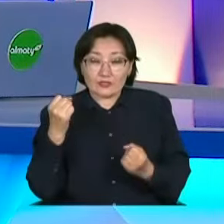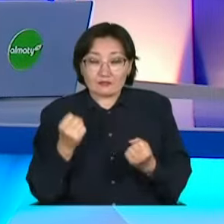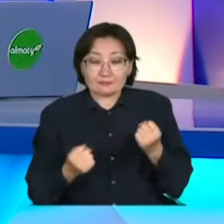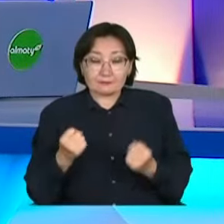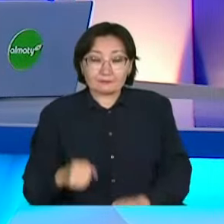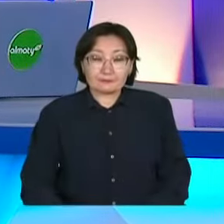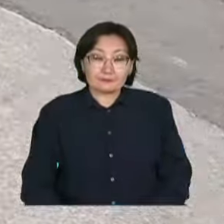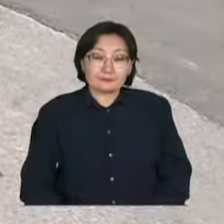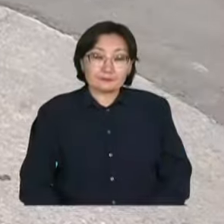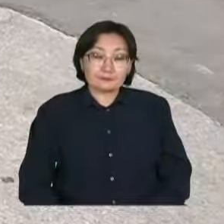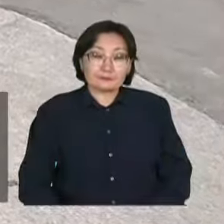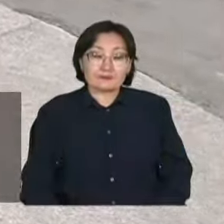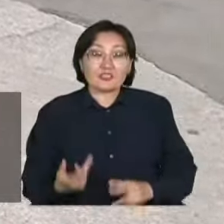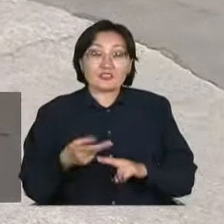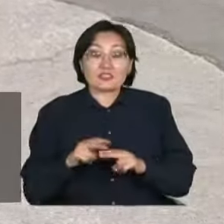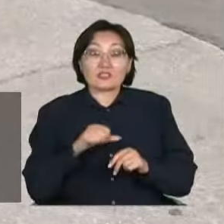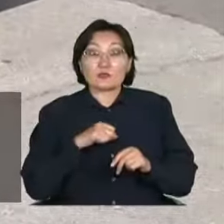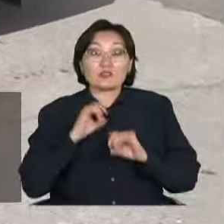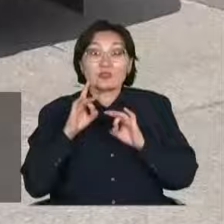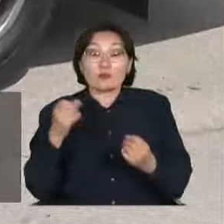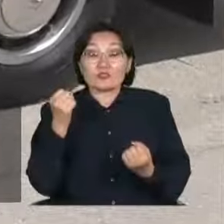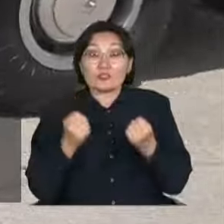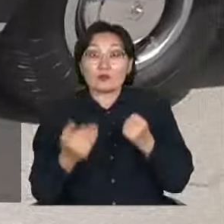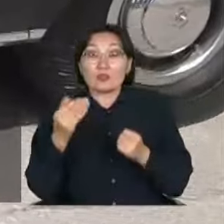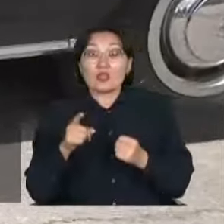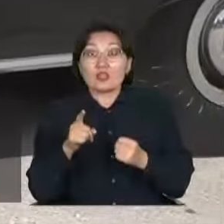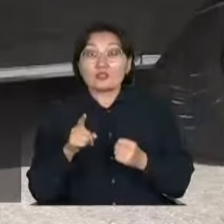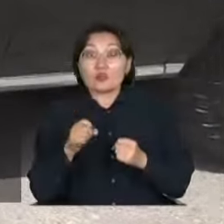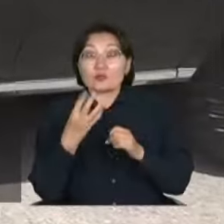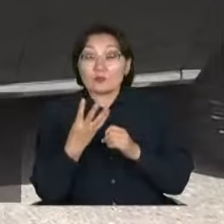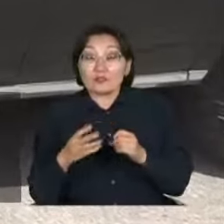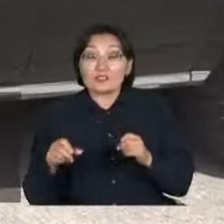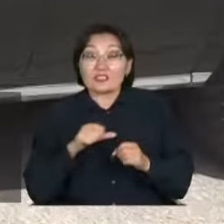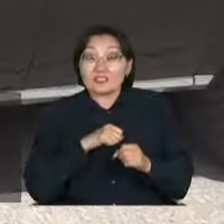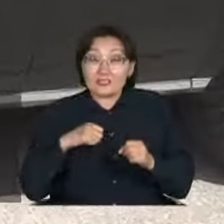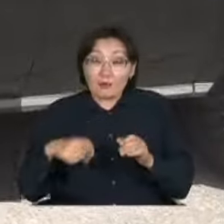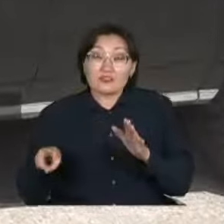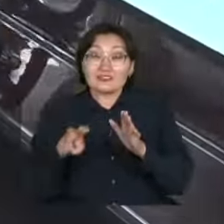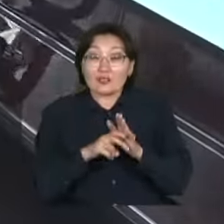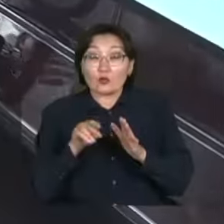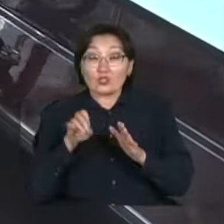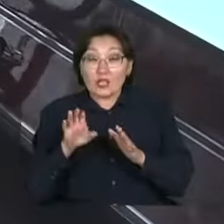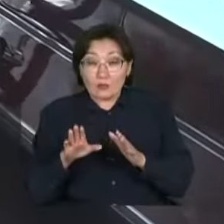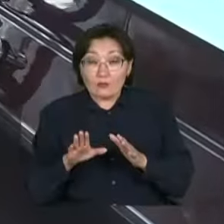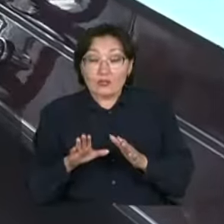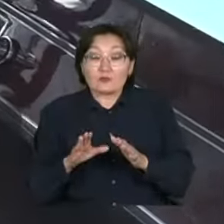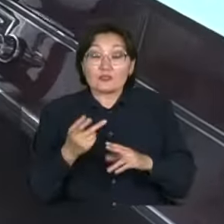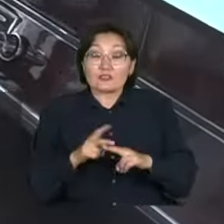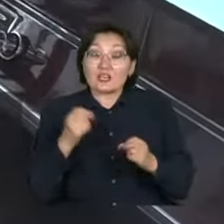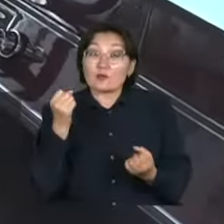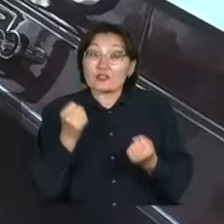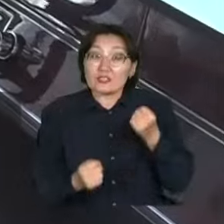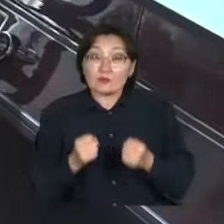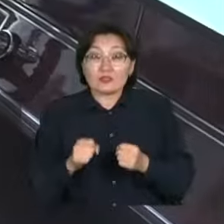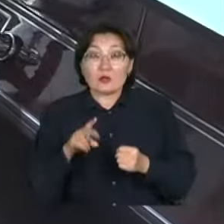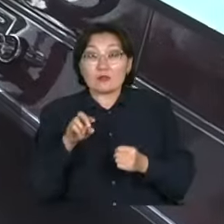автомобиля. Это та самая легендарная машина ЗИЛ-114, на которой ездил сам Динмухамед Кунаев. А подарил ему этот автомобиль